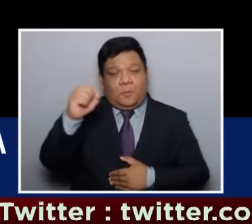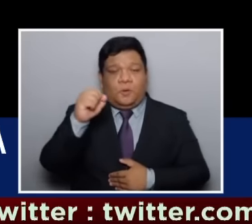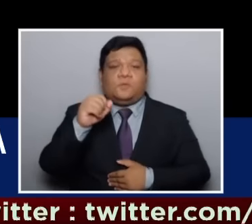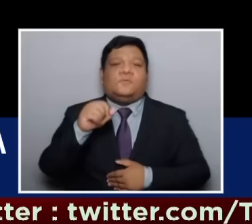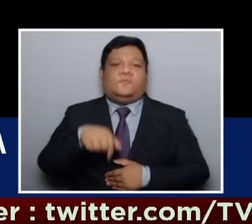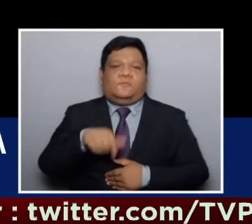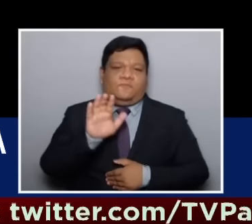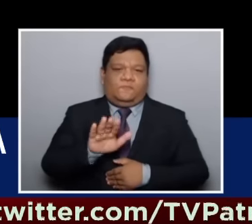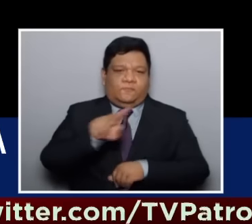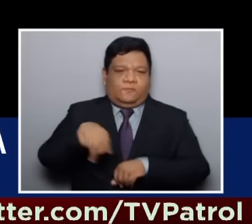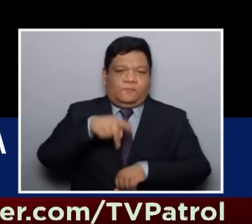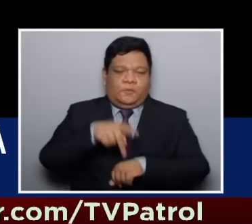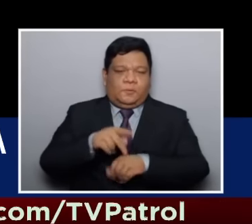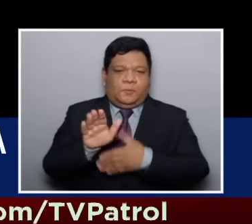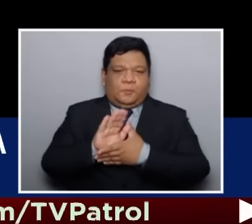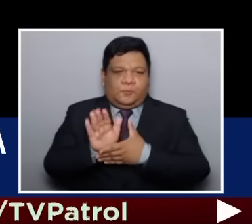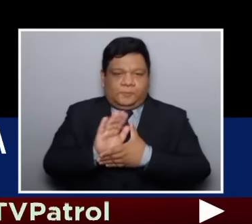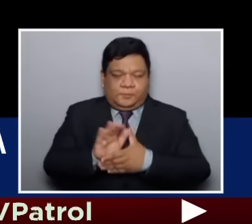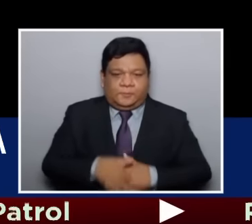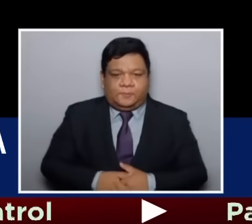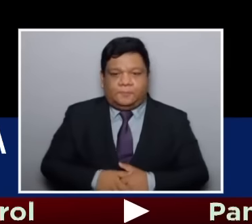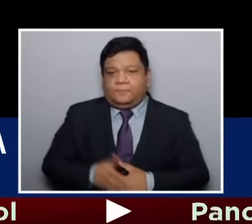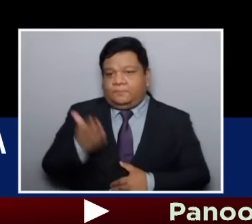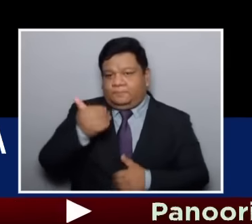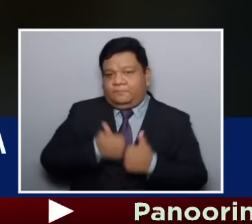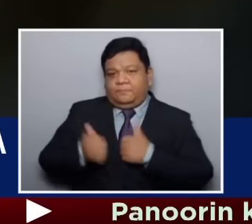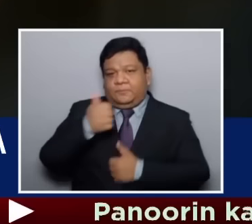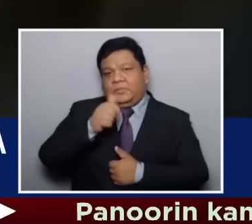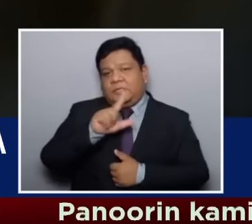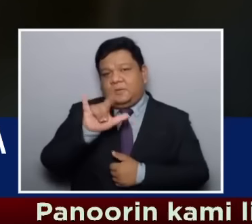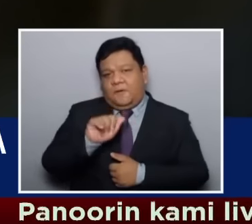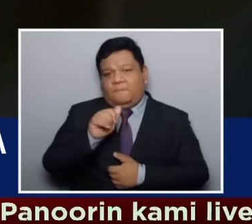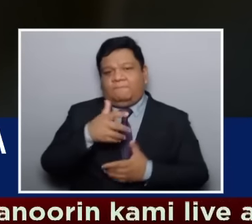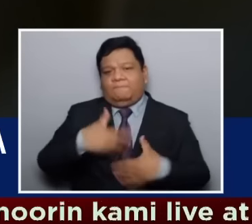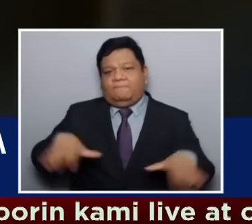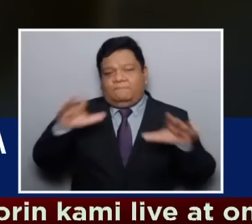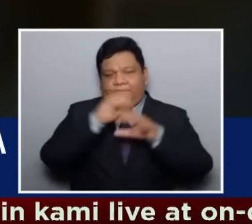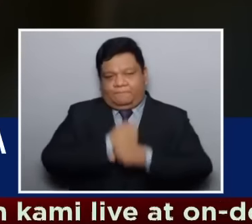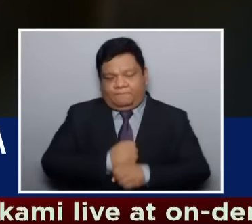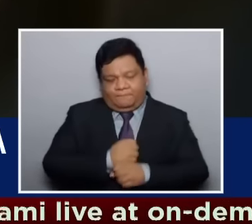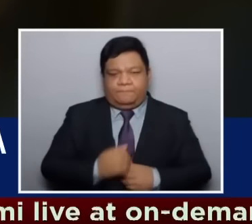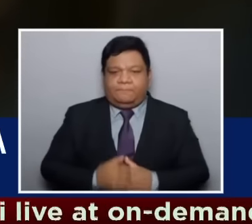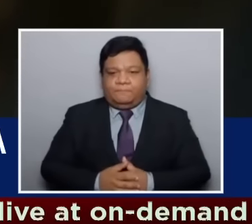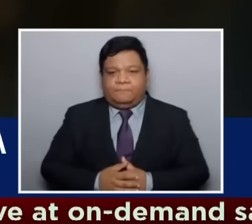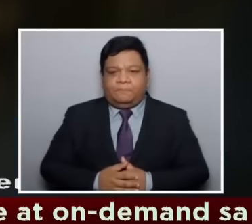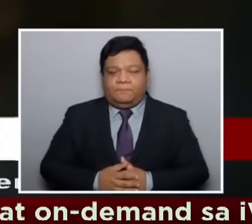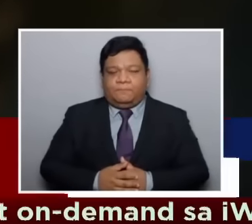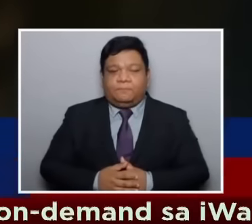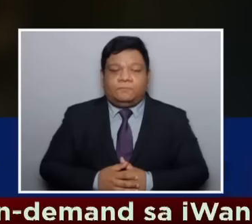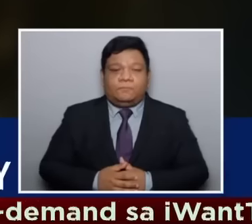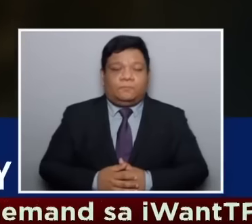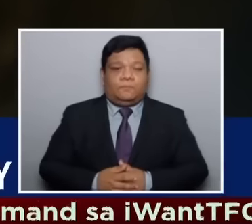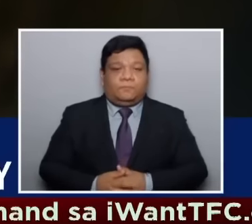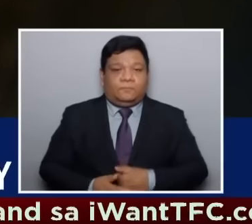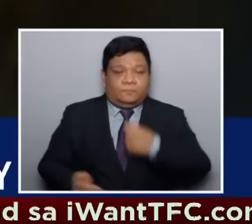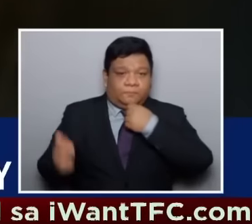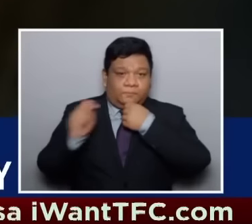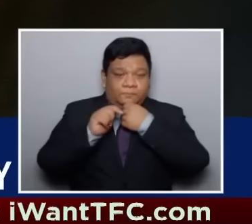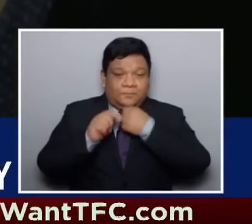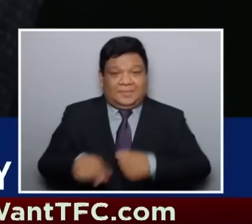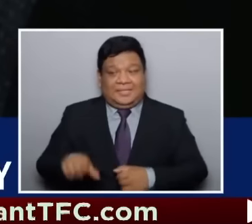Pilipino. This is Cher Liza, signing off. Baka pagdating ng oras, bumalik muna ngayon si Cruz sa taping ng FPJ